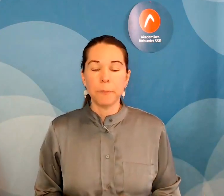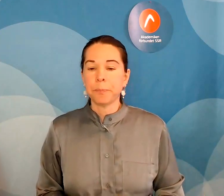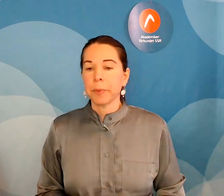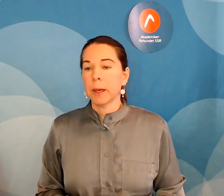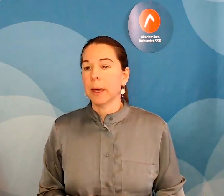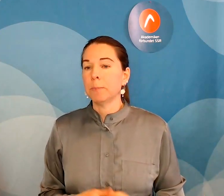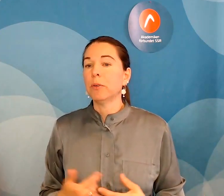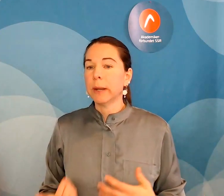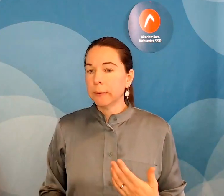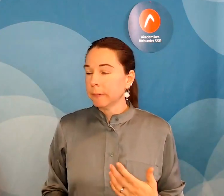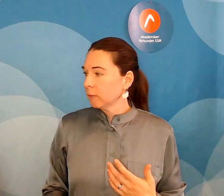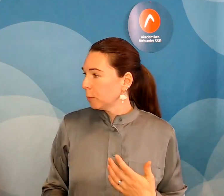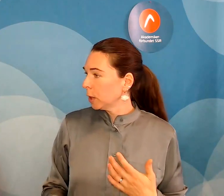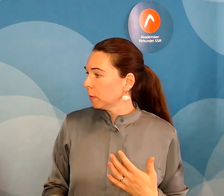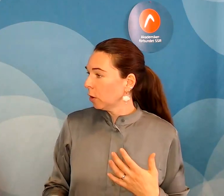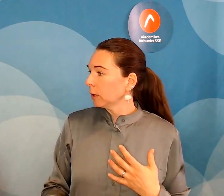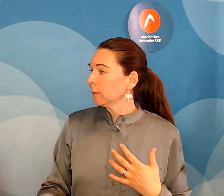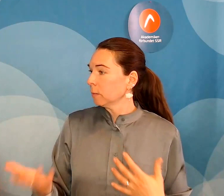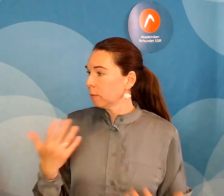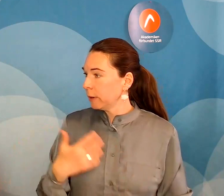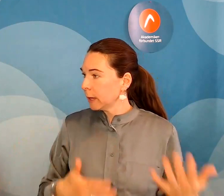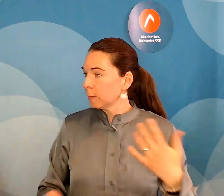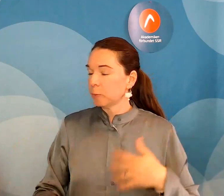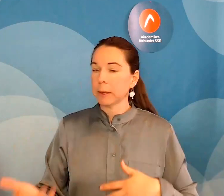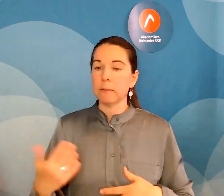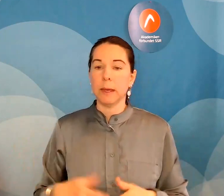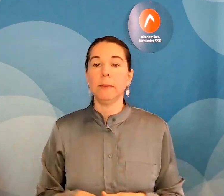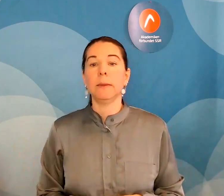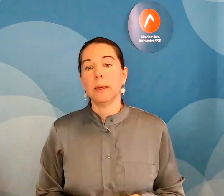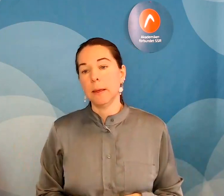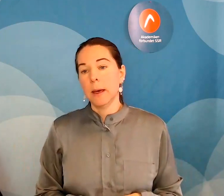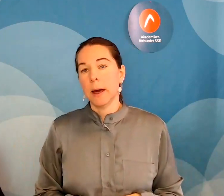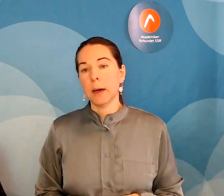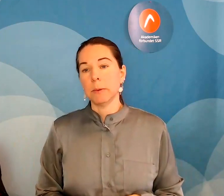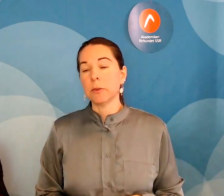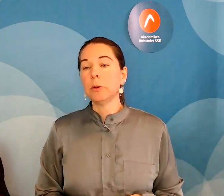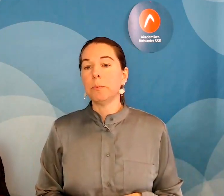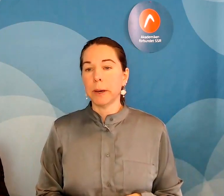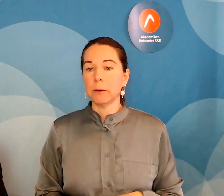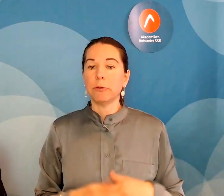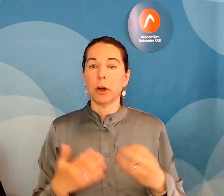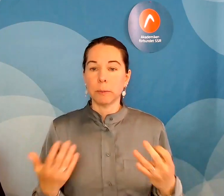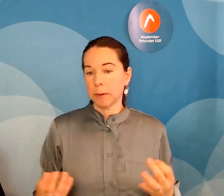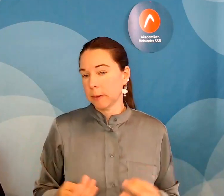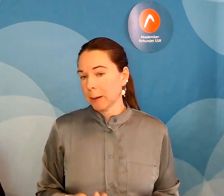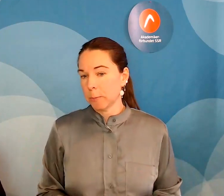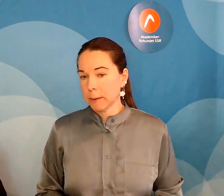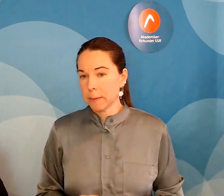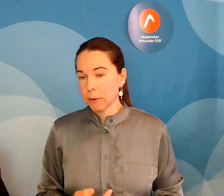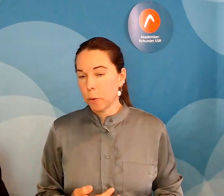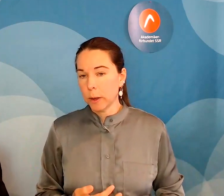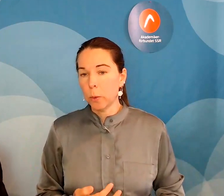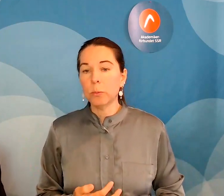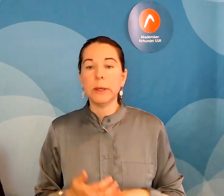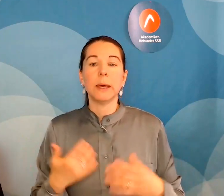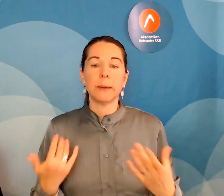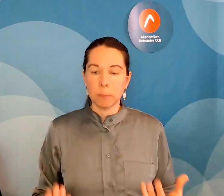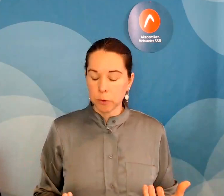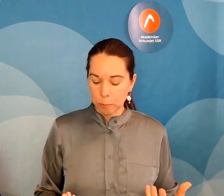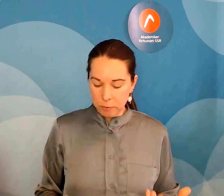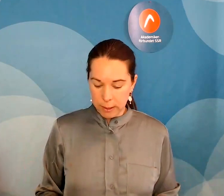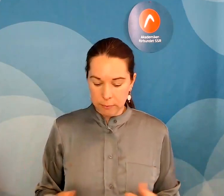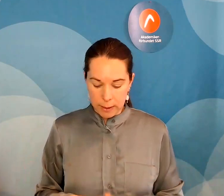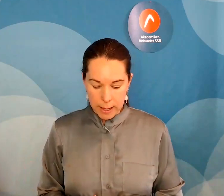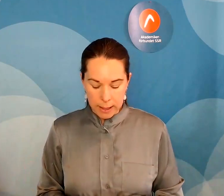perspektiv på varandra. Vi behöver ha flera perspektiv in i arbetsgrupper för att prestera på bästa nivå.